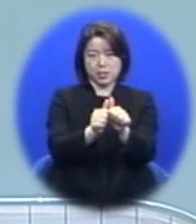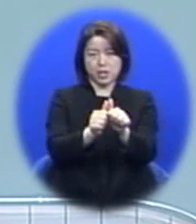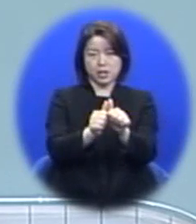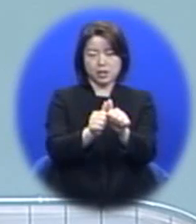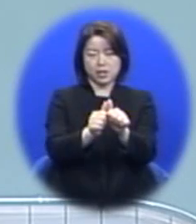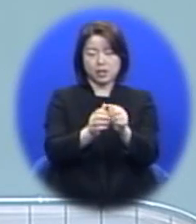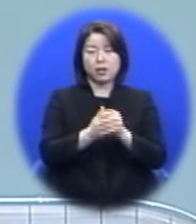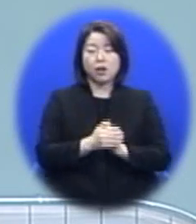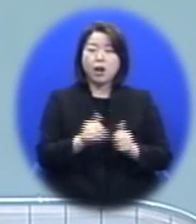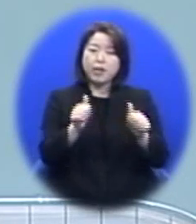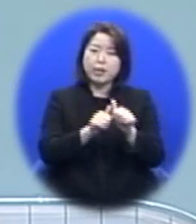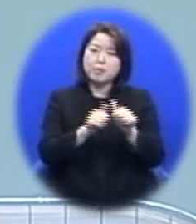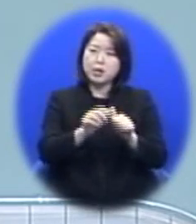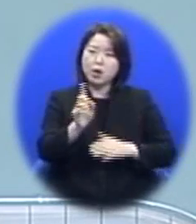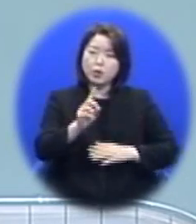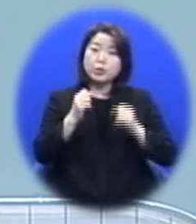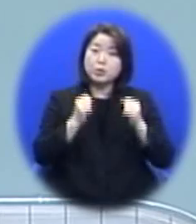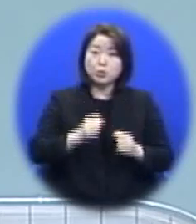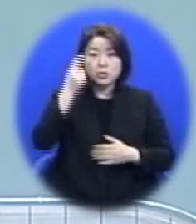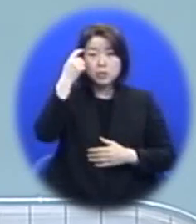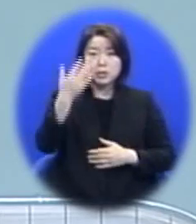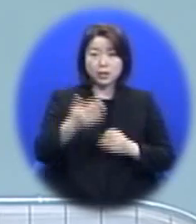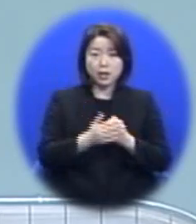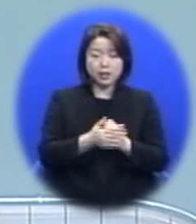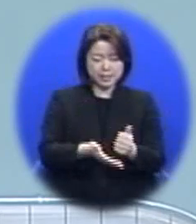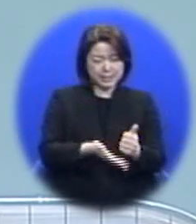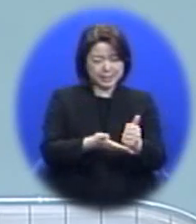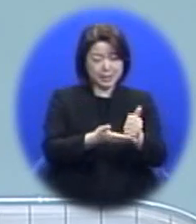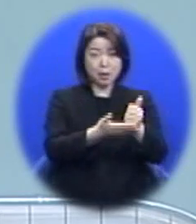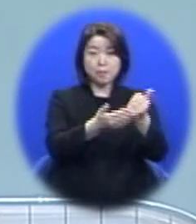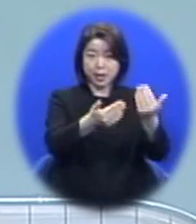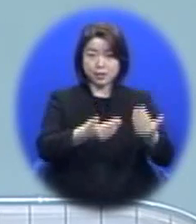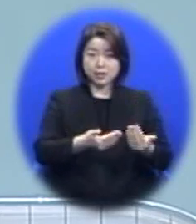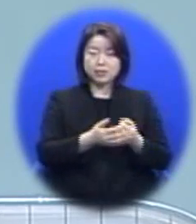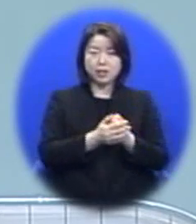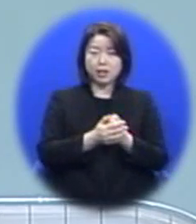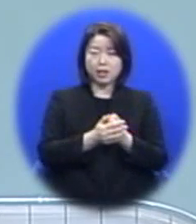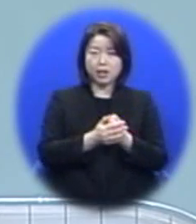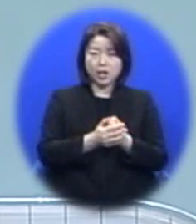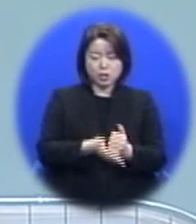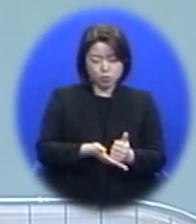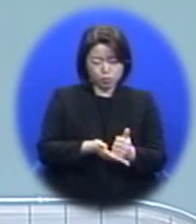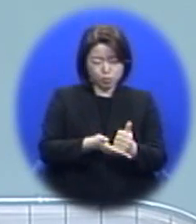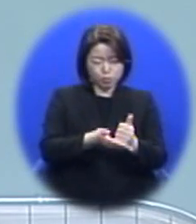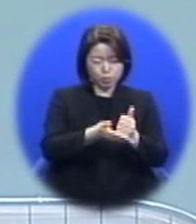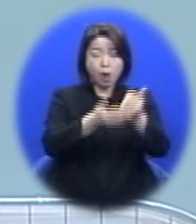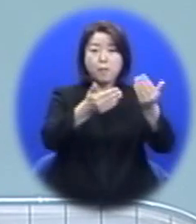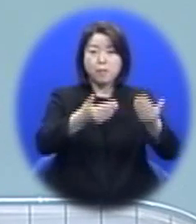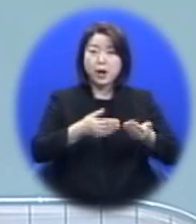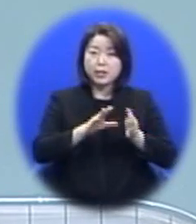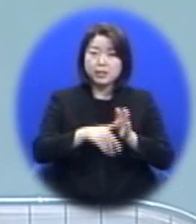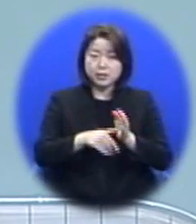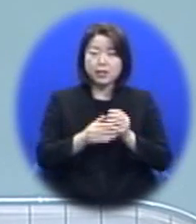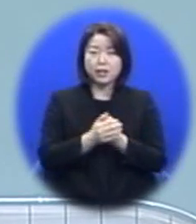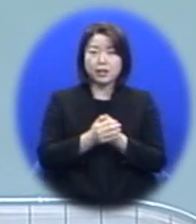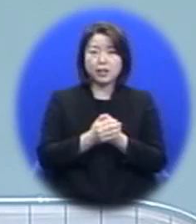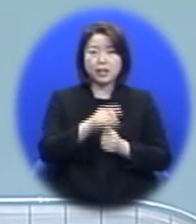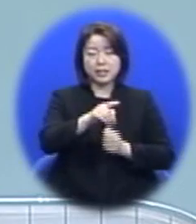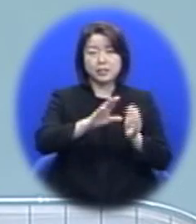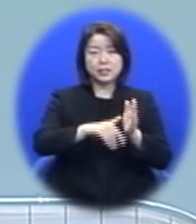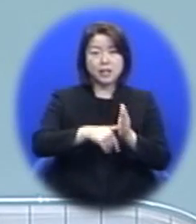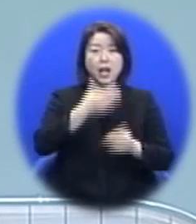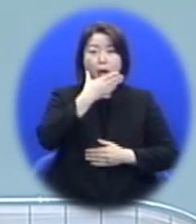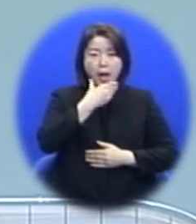어떤 존재지요? 칭찬받을 때, 존중의 여김을 받을 때, 그때